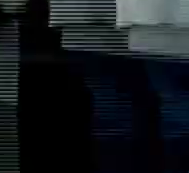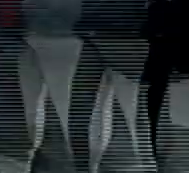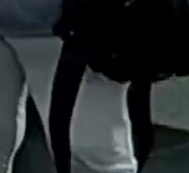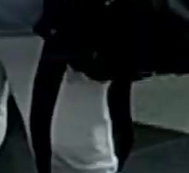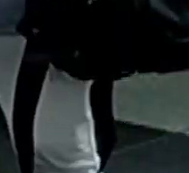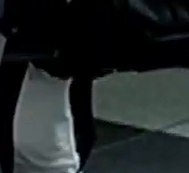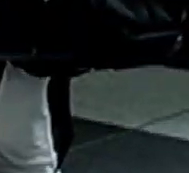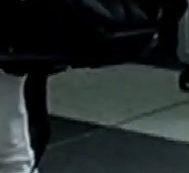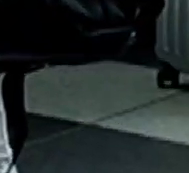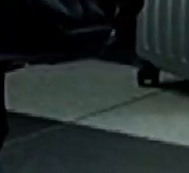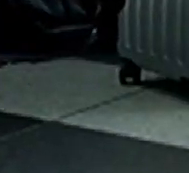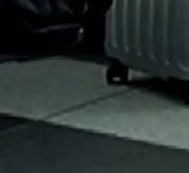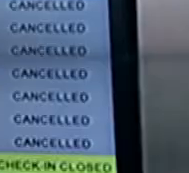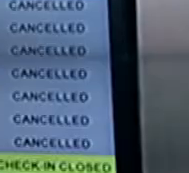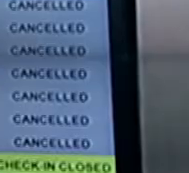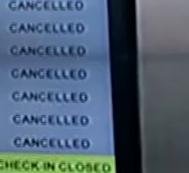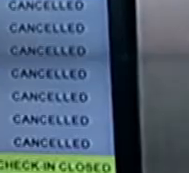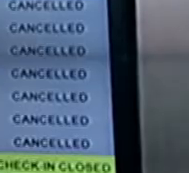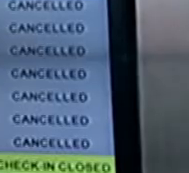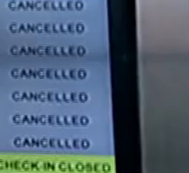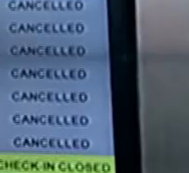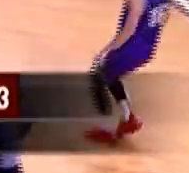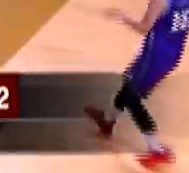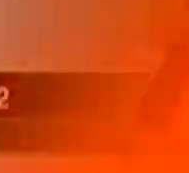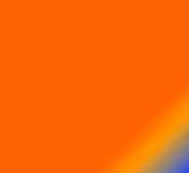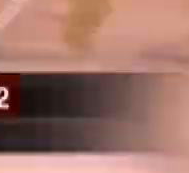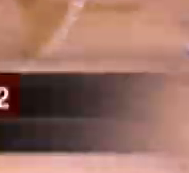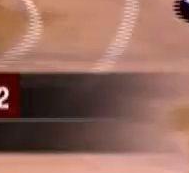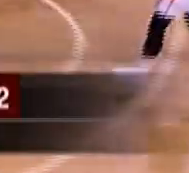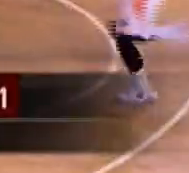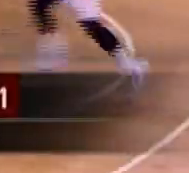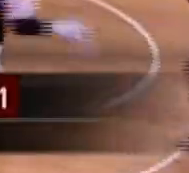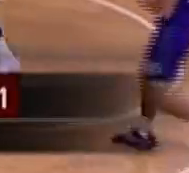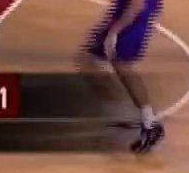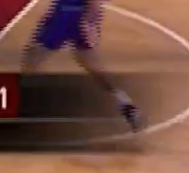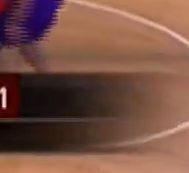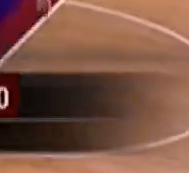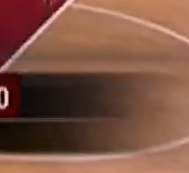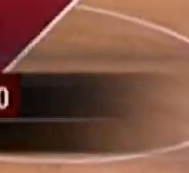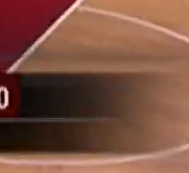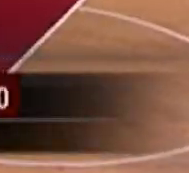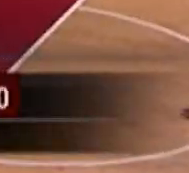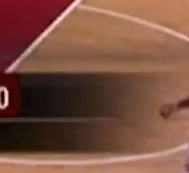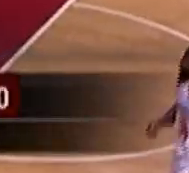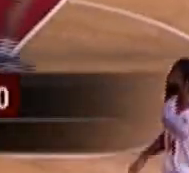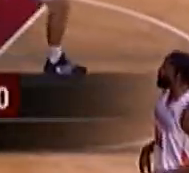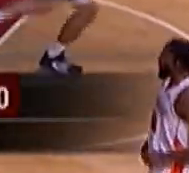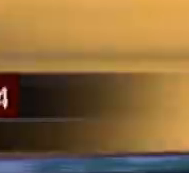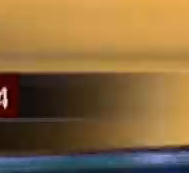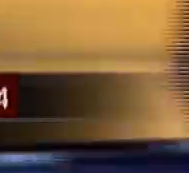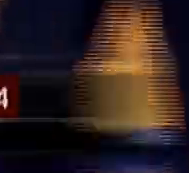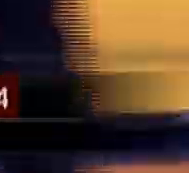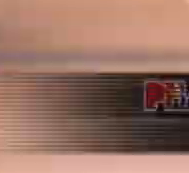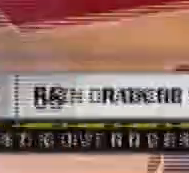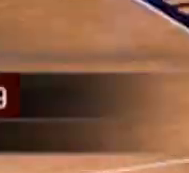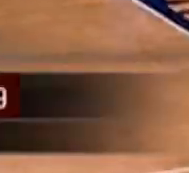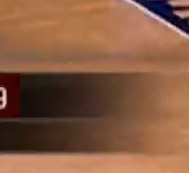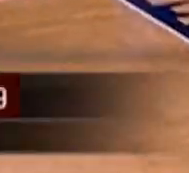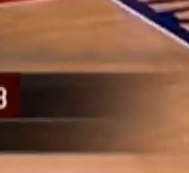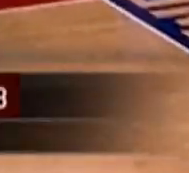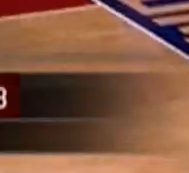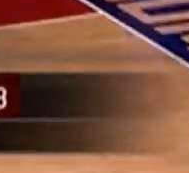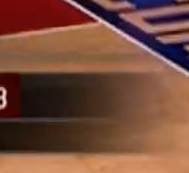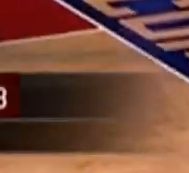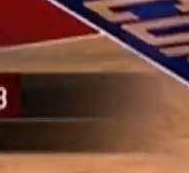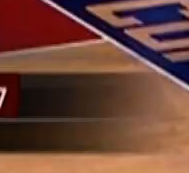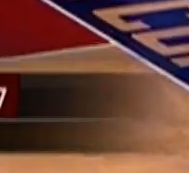matapos ang pagbubumpuni sa air traffic system ng CAAP. Converge, Fiber, Exers at Meralco Bolts nakuha ang mga